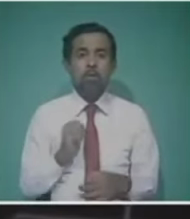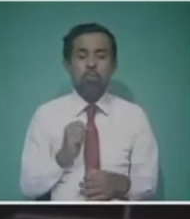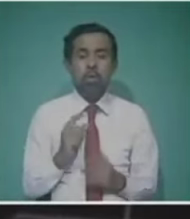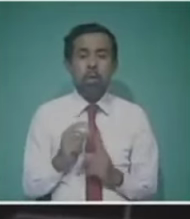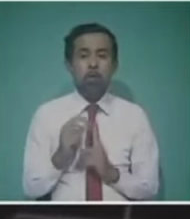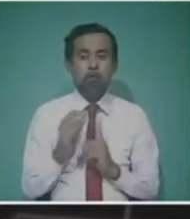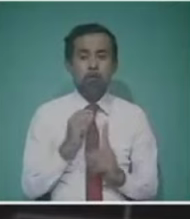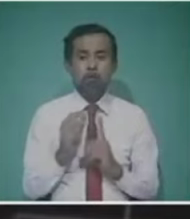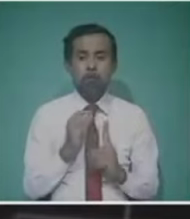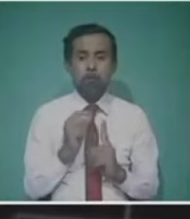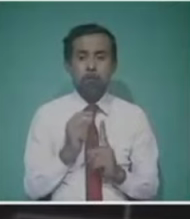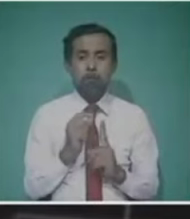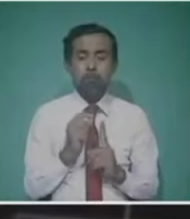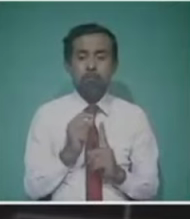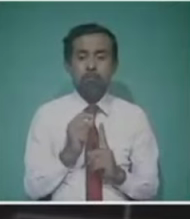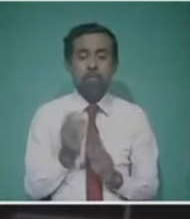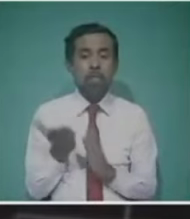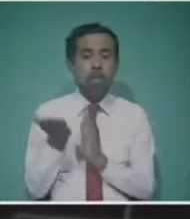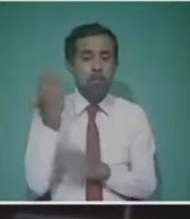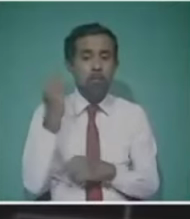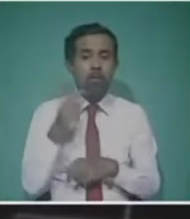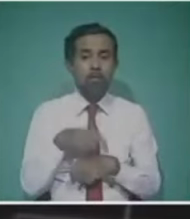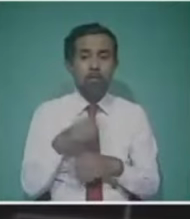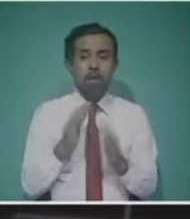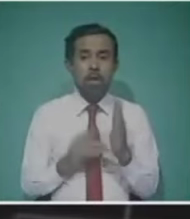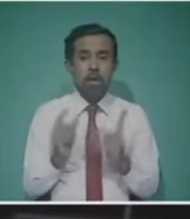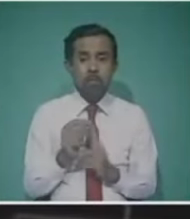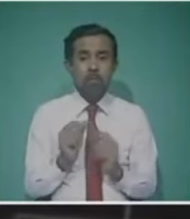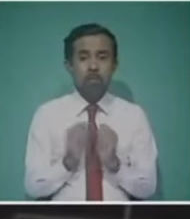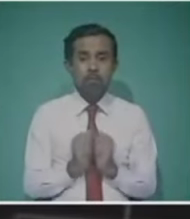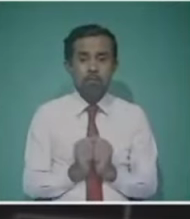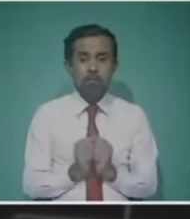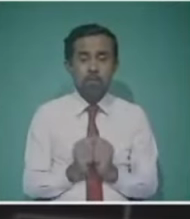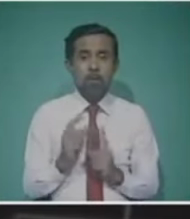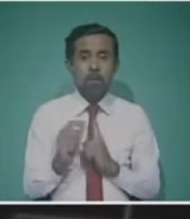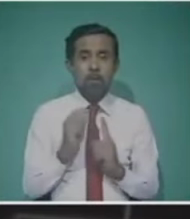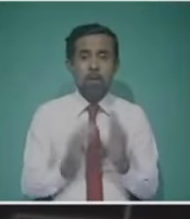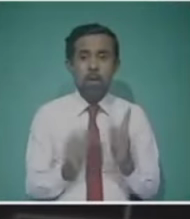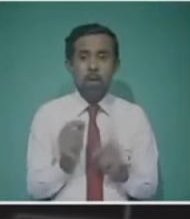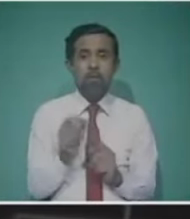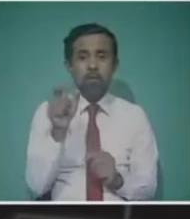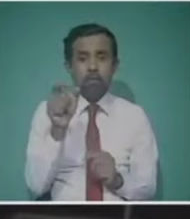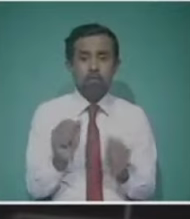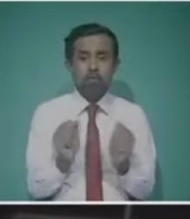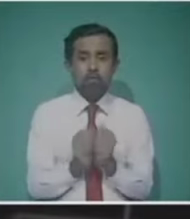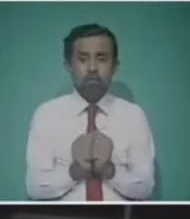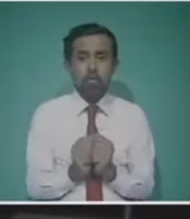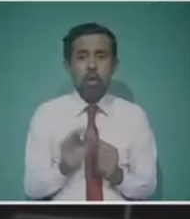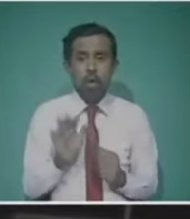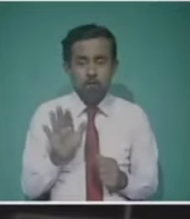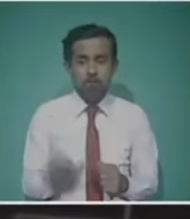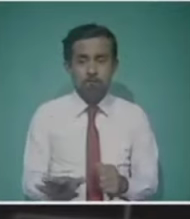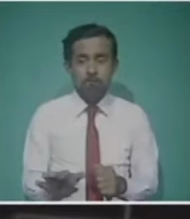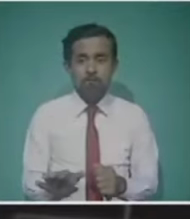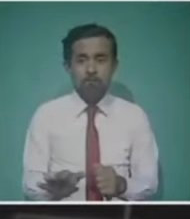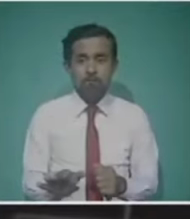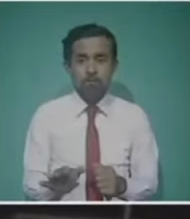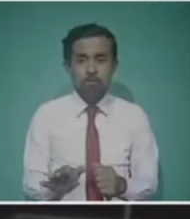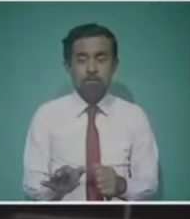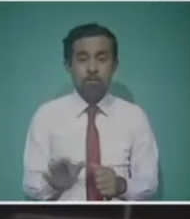பாராளுமன்றத்திலும் கடந்த காலங்களில் அமைச்சர்களாக இருந்தவர்கள் இப்பொழுது பாராளுமன்ற உறுப்பினராக இருக்கக்கூடிய பணி குழாமில் இருக்கிற